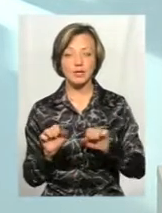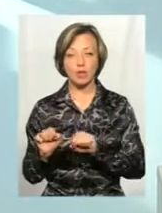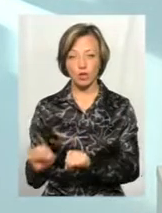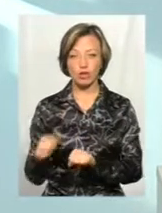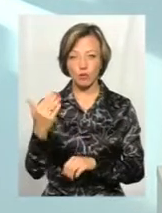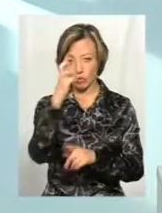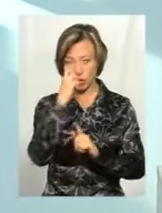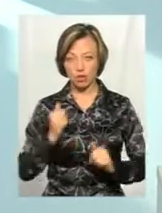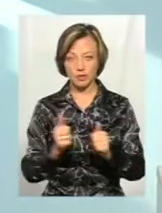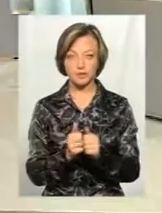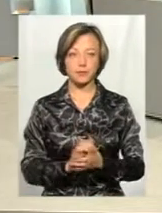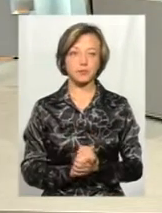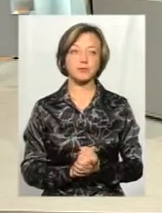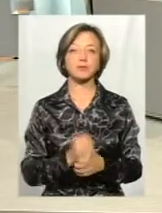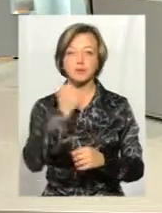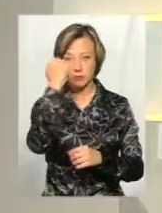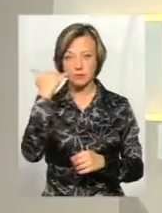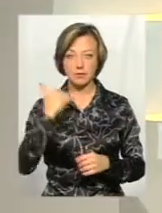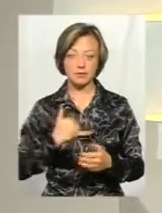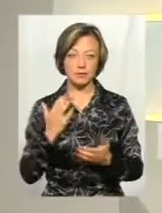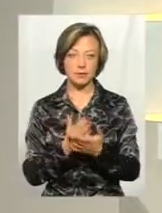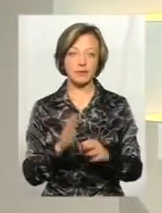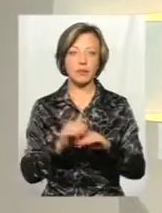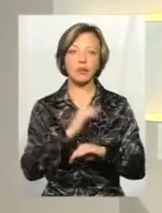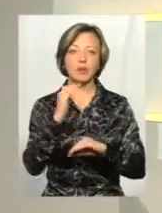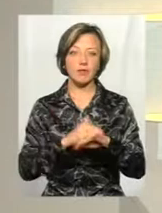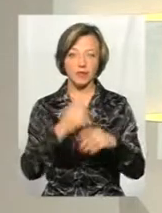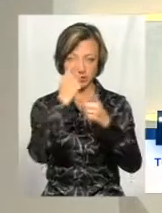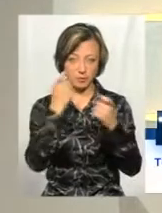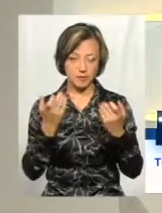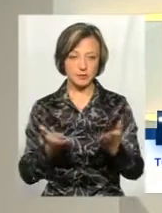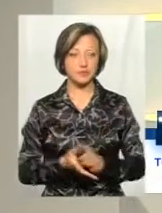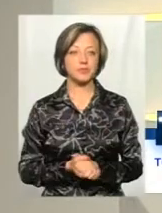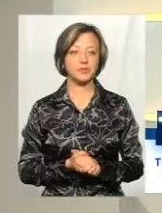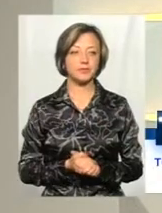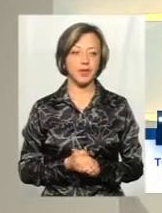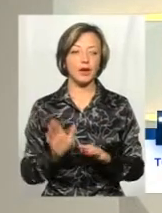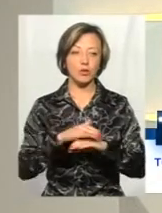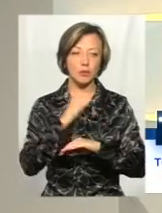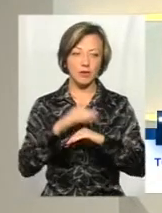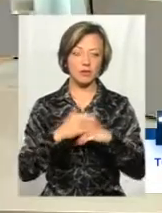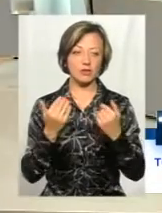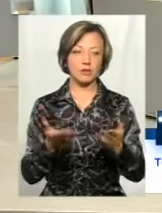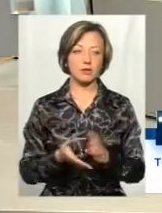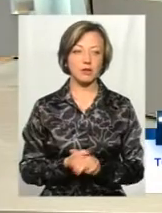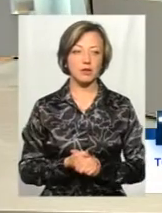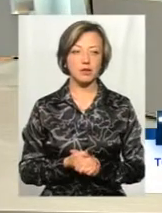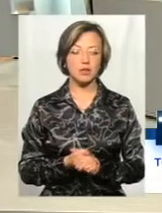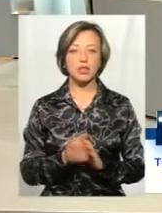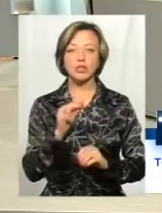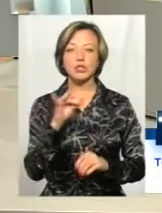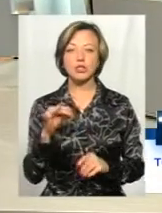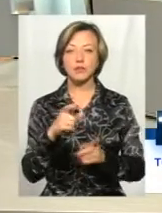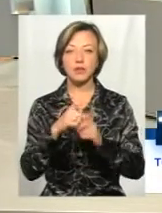захищеною з боку держави. Дякую, у нас є ще один глядач. Добрий вечір, ви в ефірі. Вечір вам. Добрий вечір. Чи можете